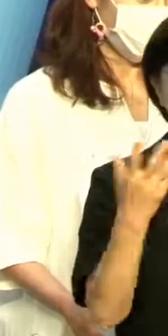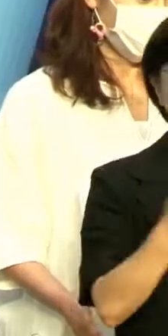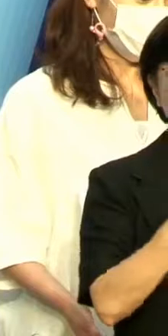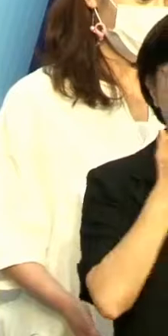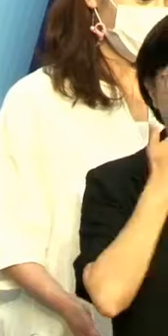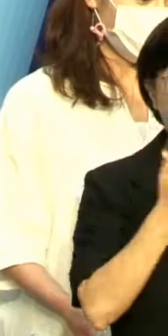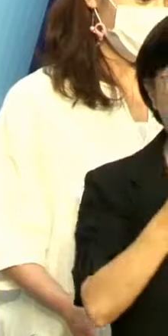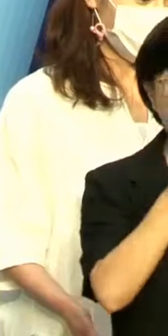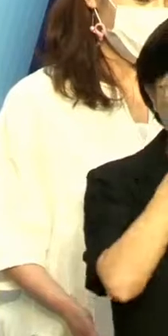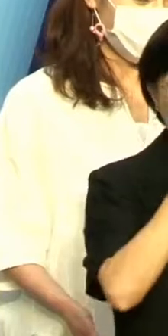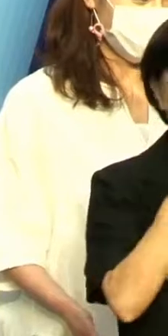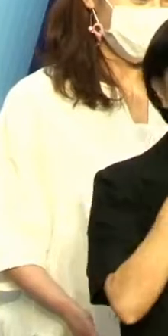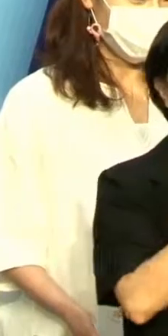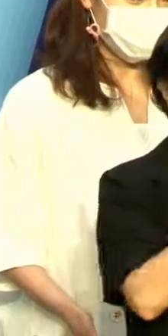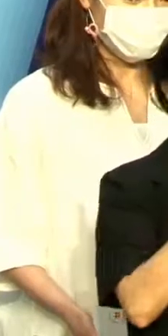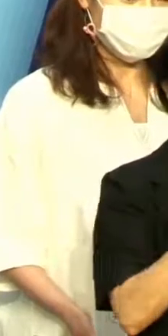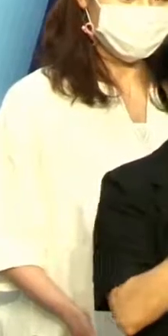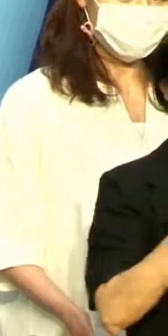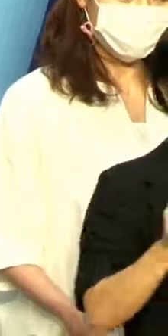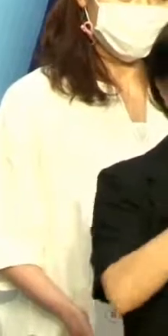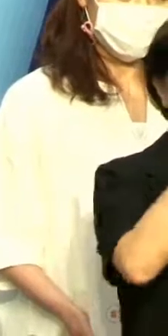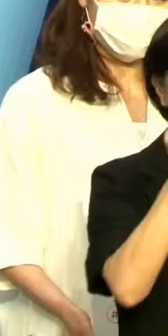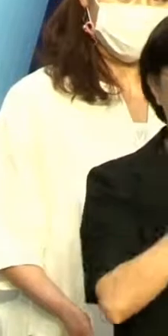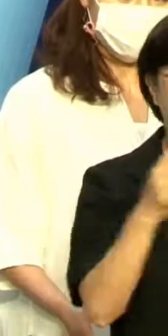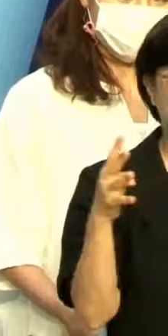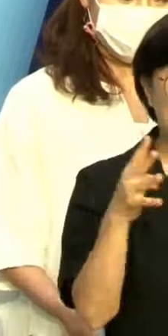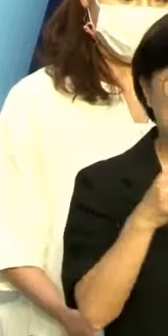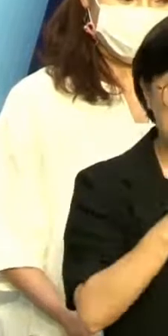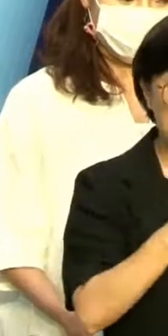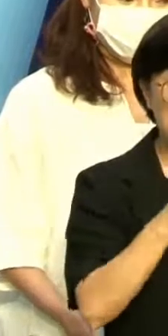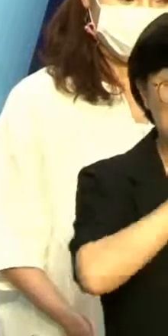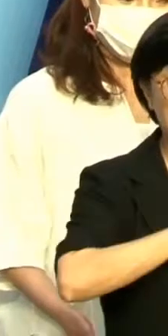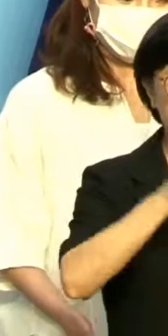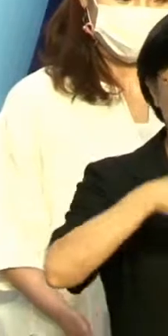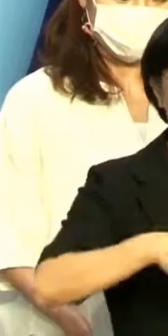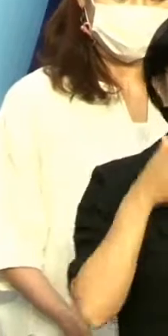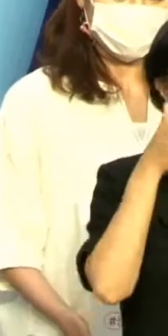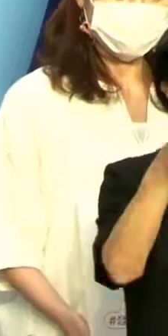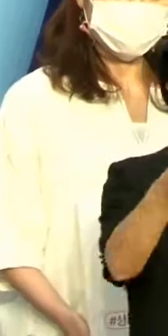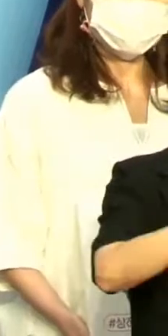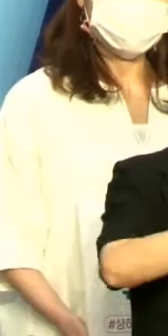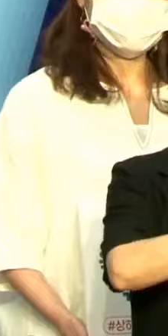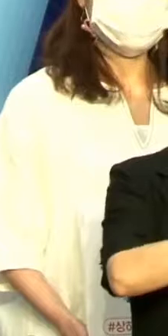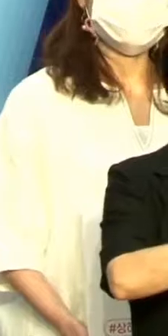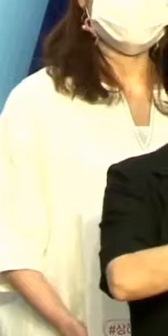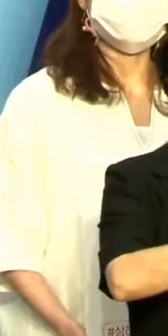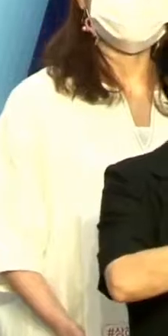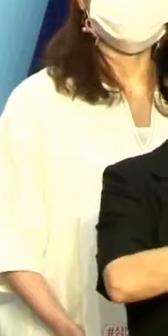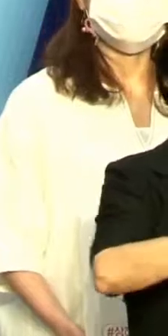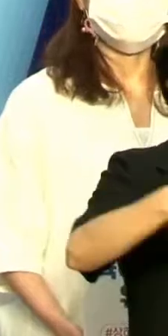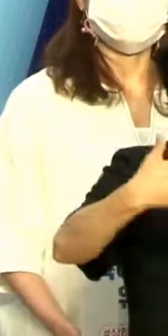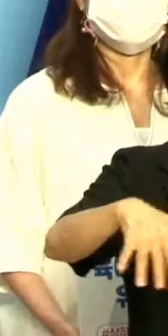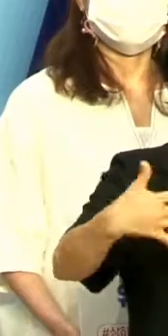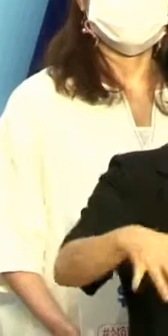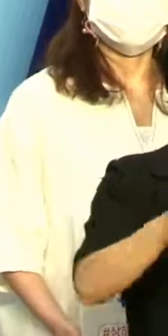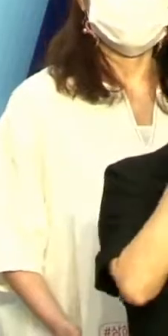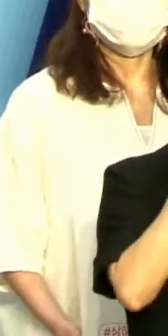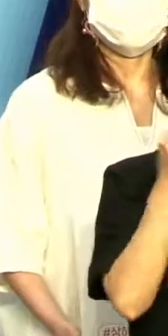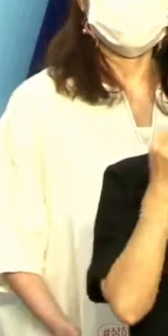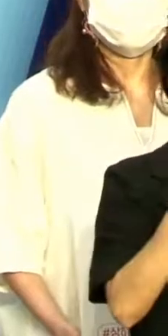일부 정책은 사회적 합의를 추가적으로 요하는 방향을 제시하는 수준에서 리본 것도 있습니다